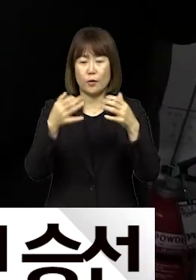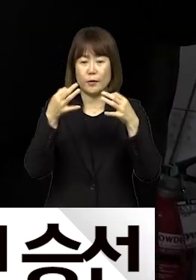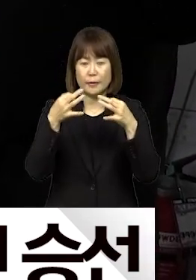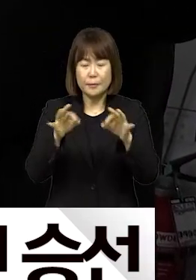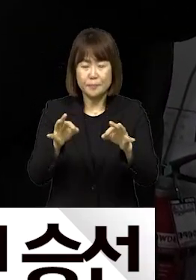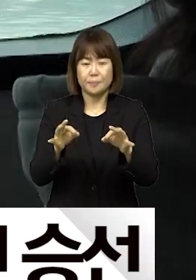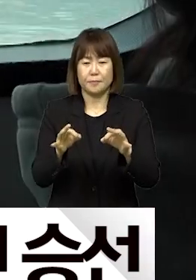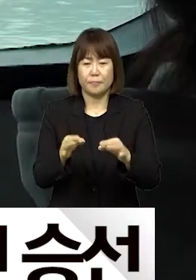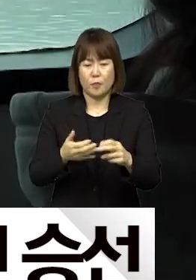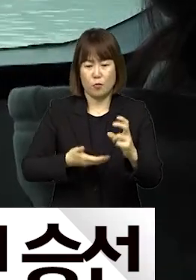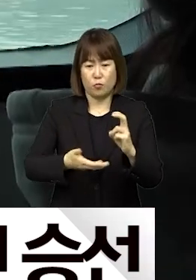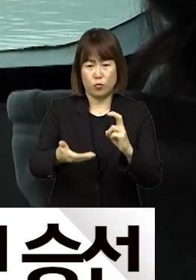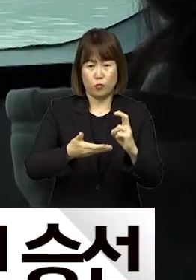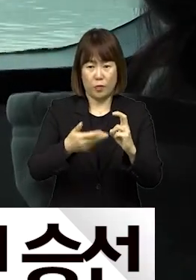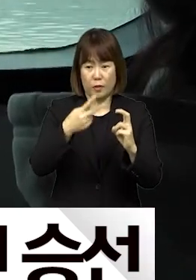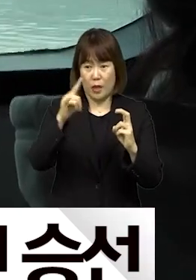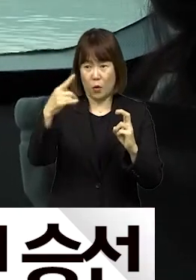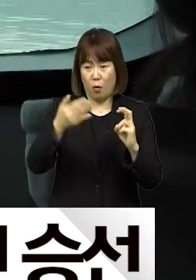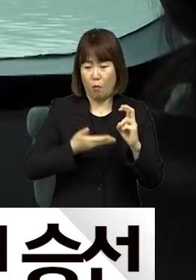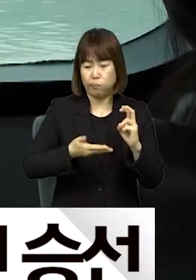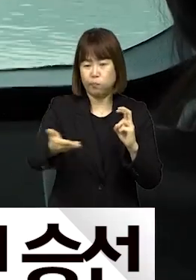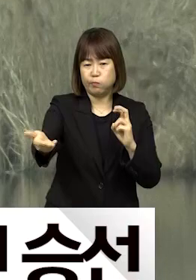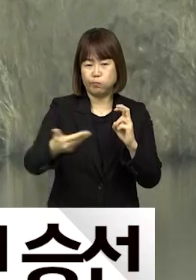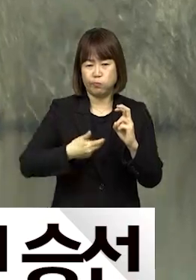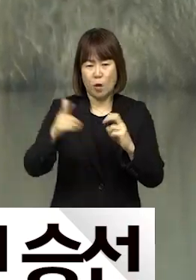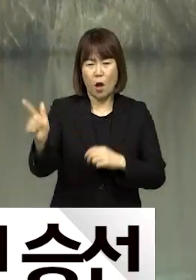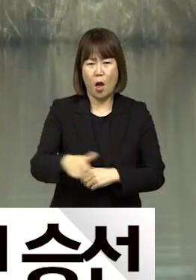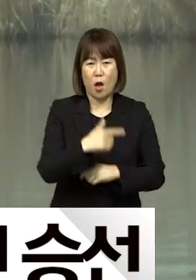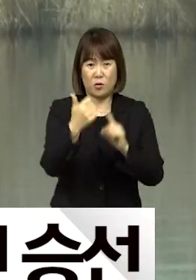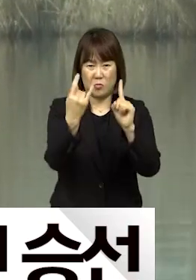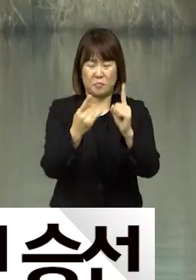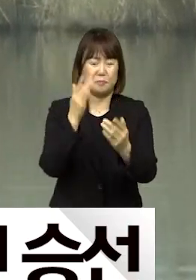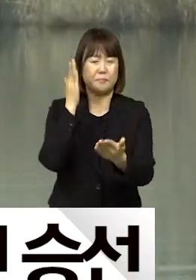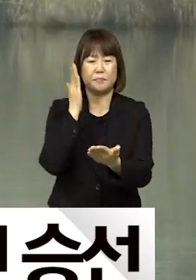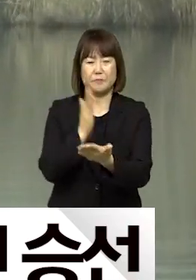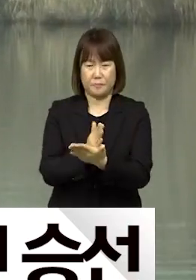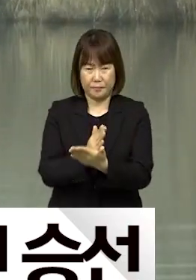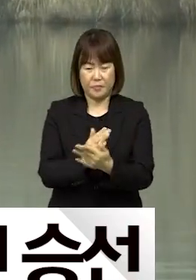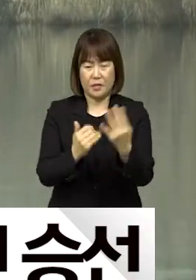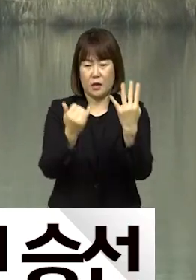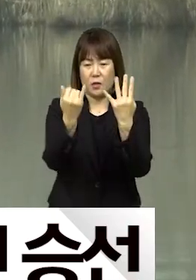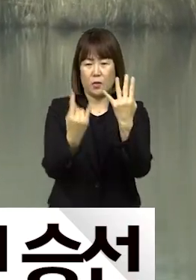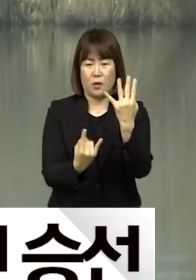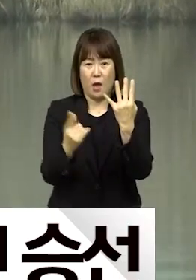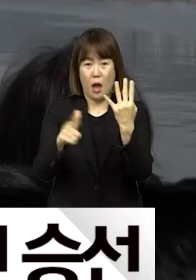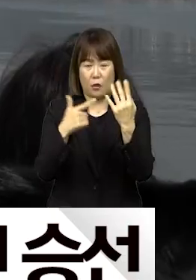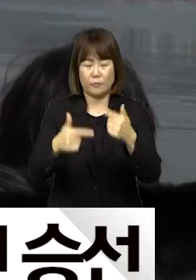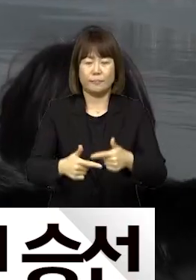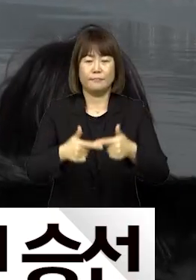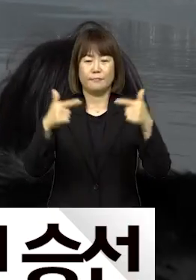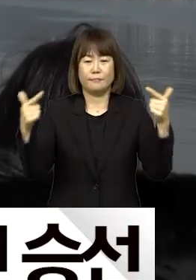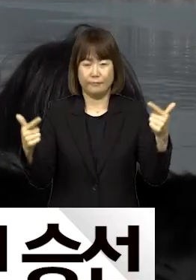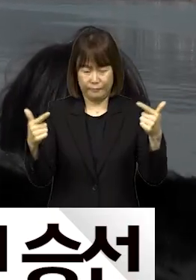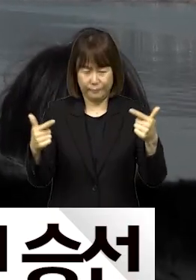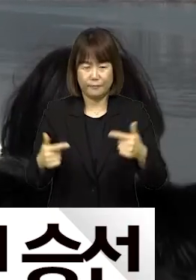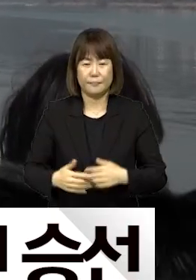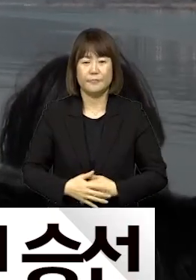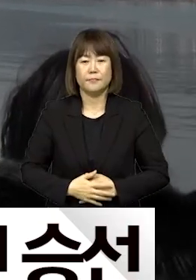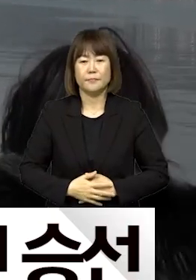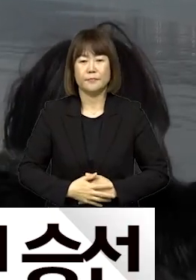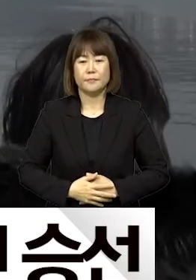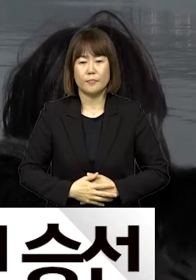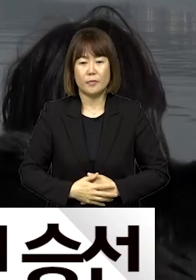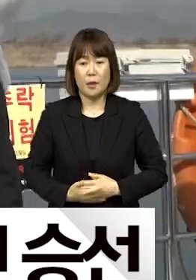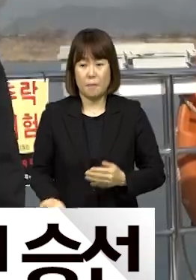운항 중인 물금 대동 물금 구간의 운항 횟수를 1일 1회에서 1일 4회로 늘려 전 직원이 탑승